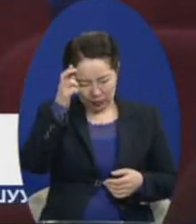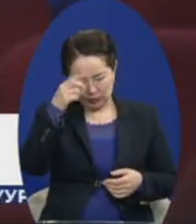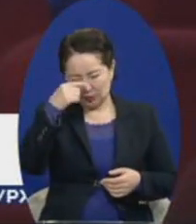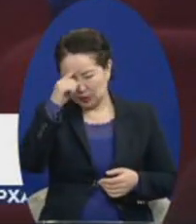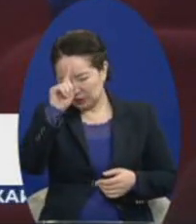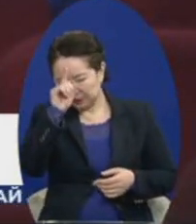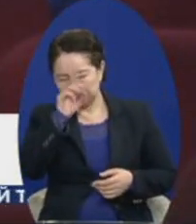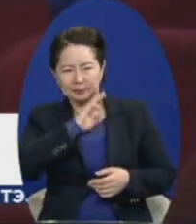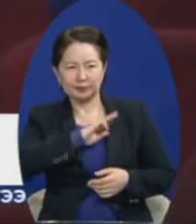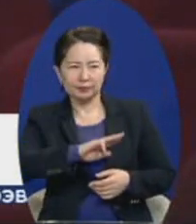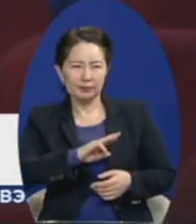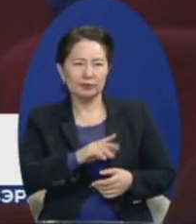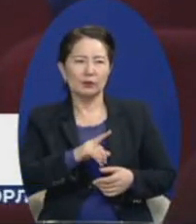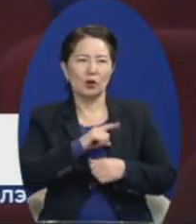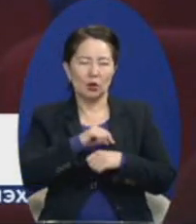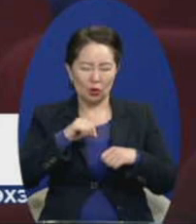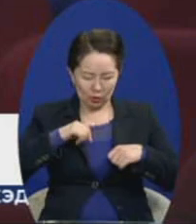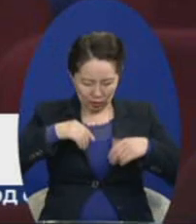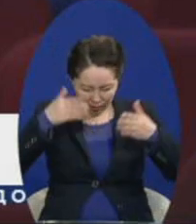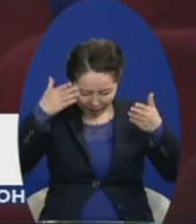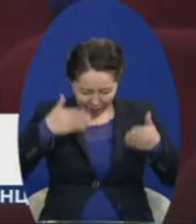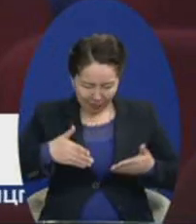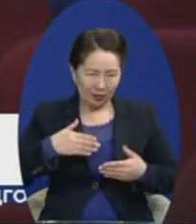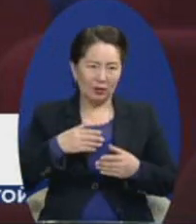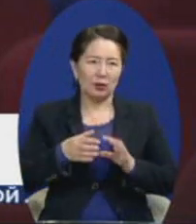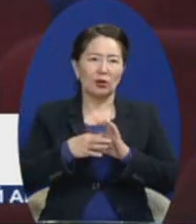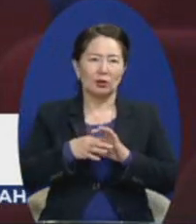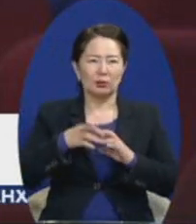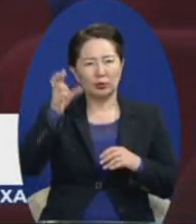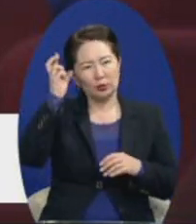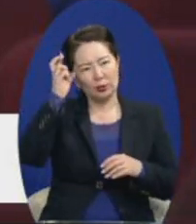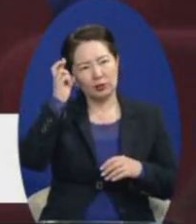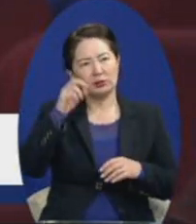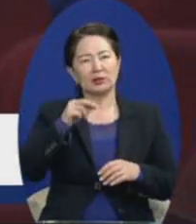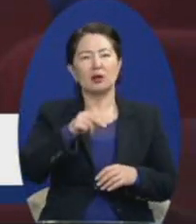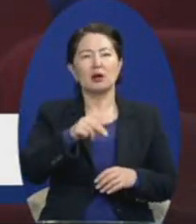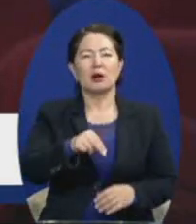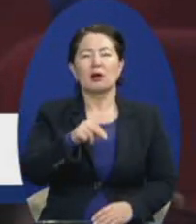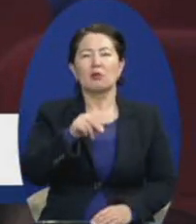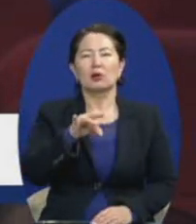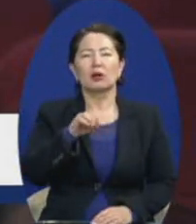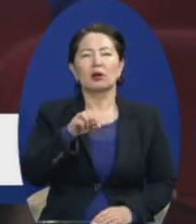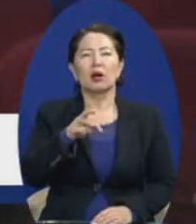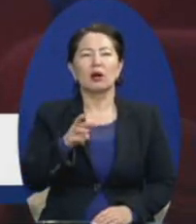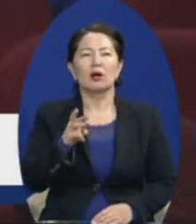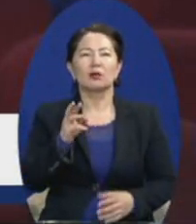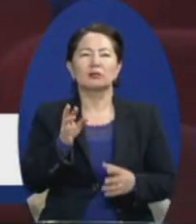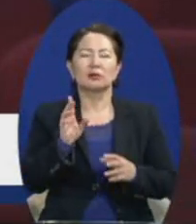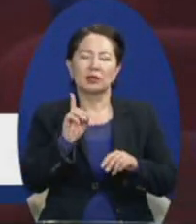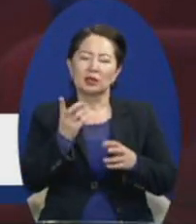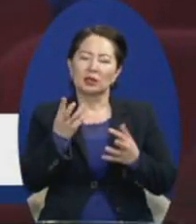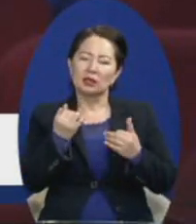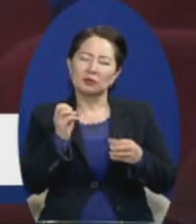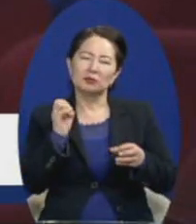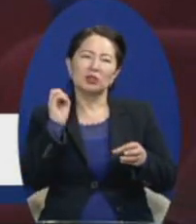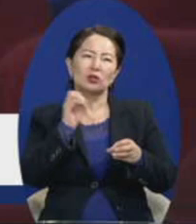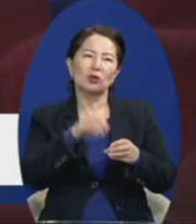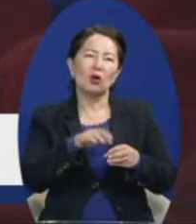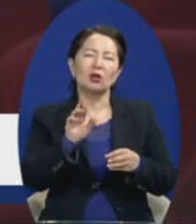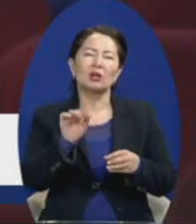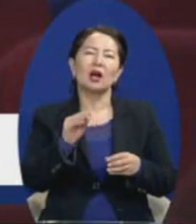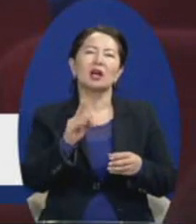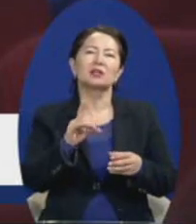мэндийн төлөө өөрөө өөртөө анхаарах талаар боловсролын одоо програм хэр хэмжээ ямар зөрөлт орж ийн